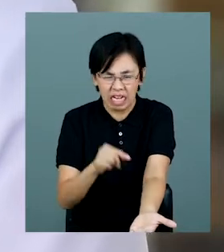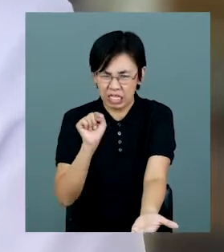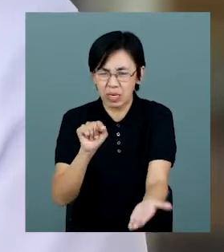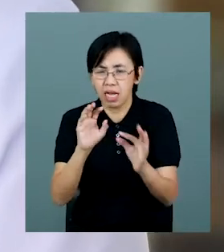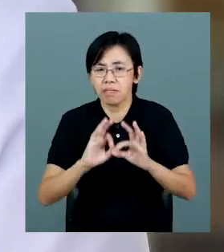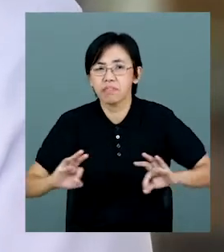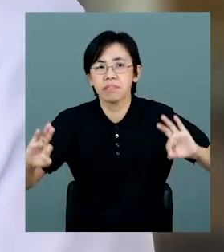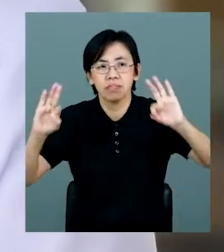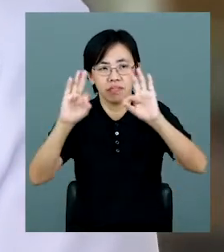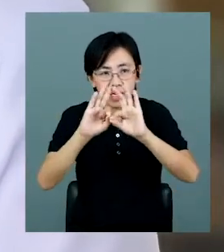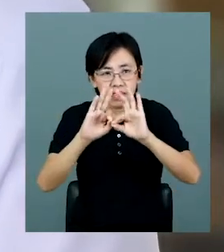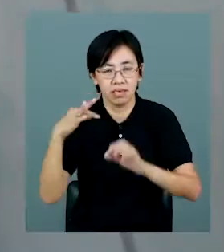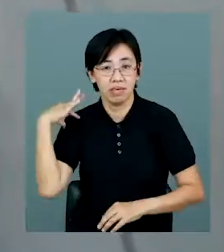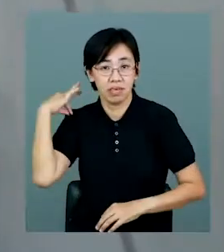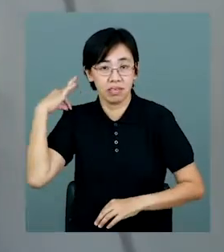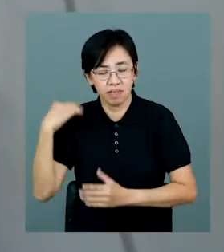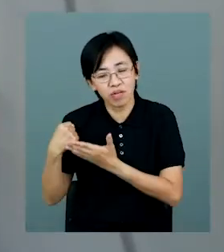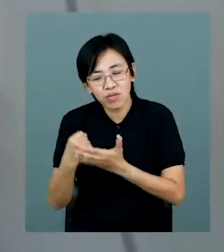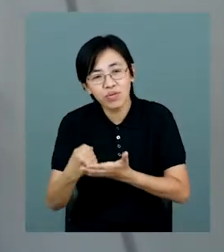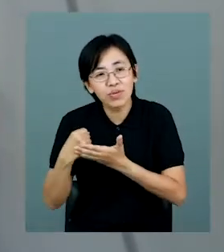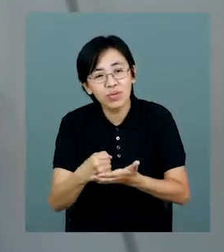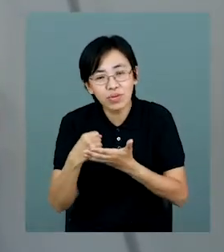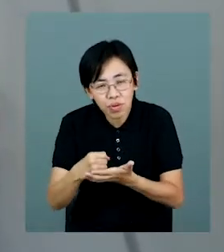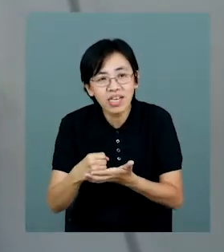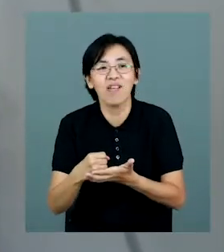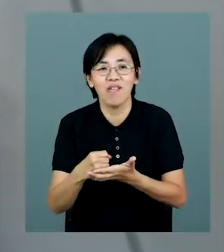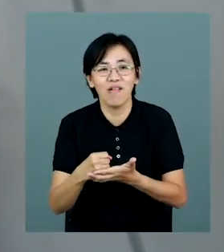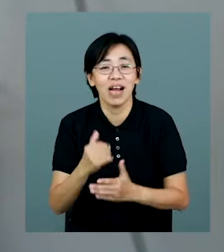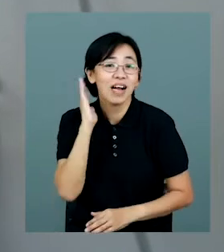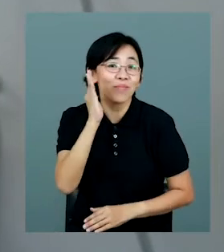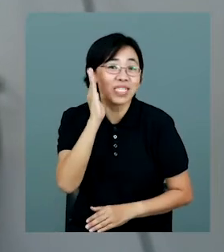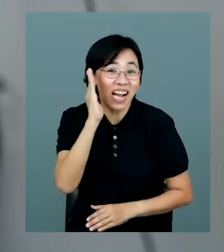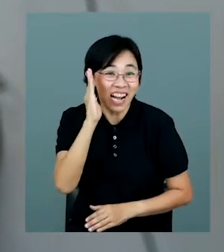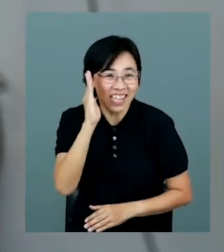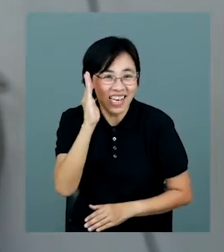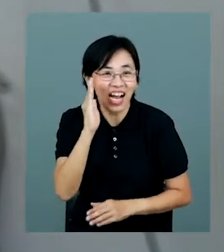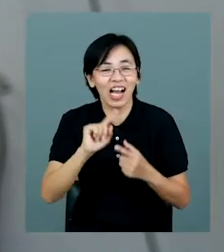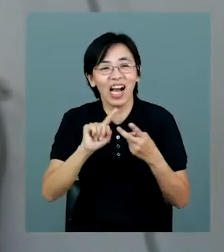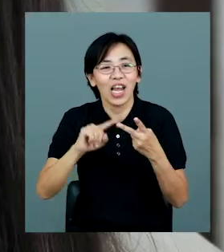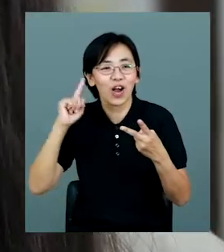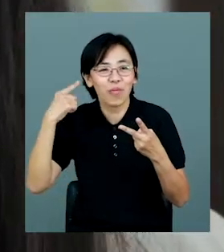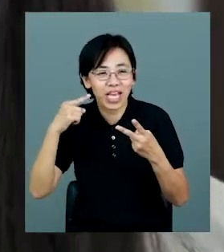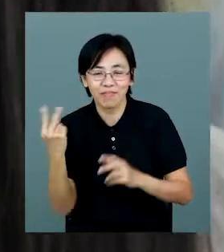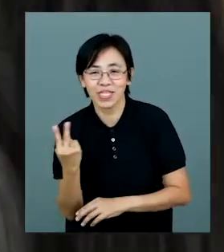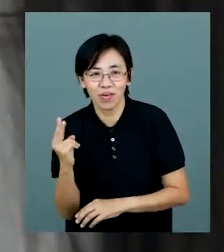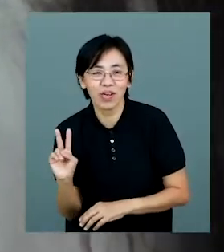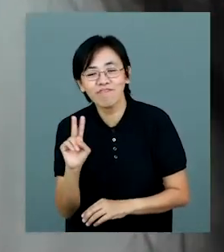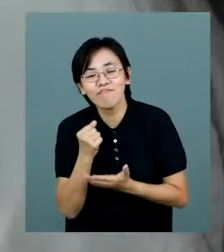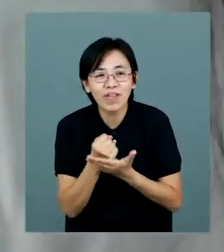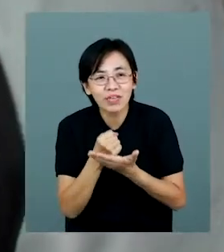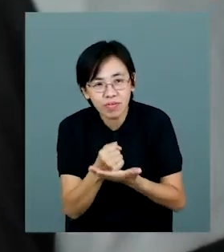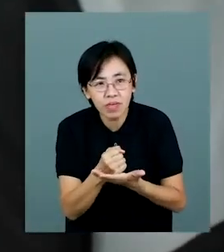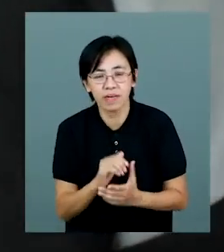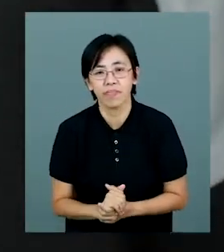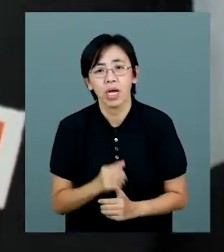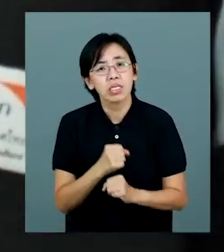ซึ่งถามว่ามันมีความสำคัญมากอาสามาช่วยอยู่หลายๆคนซึ่งในนั้นถามว่าก็มีน้องบิ๊กกับน้องแง่มาช่วยซึ่งถามว่าเขา